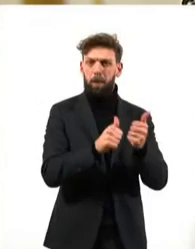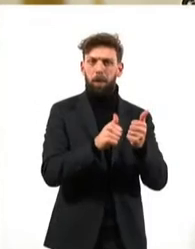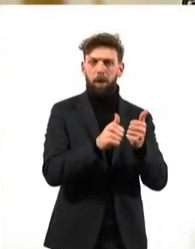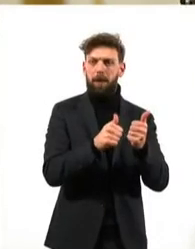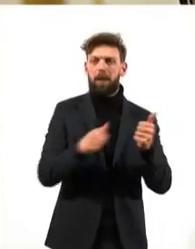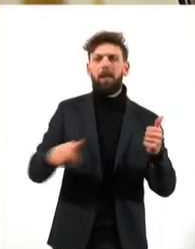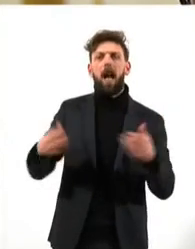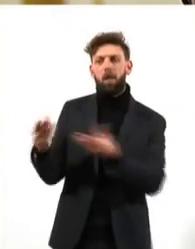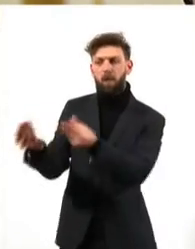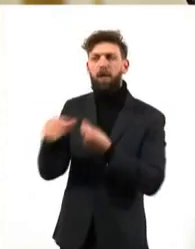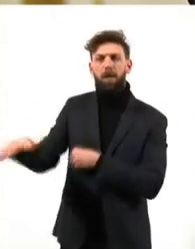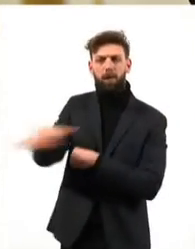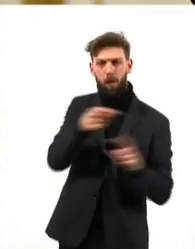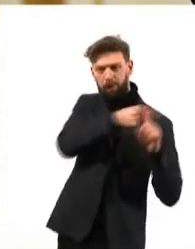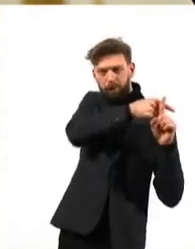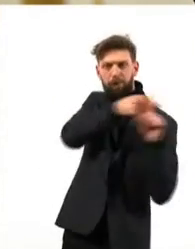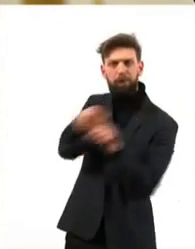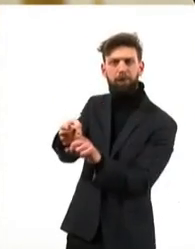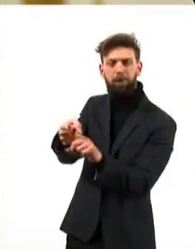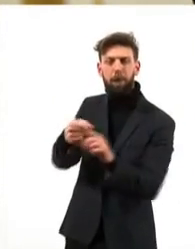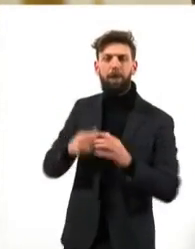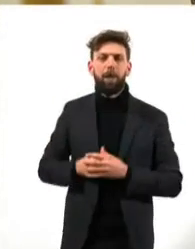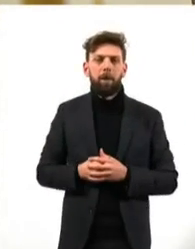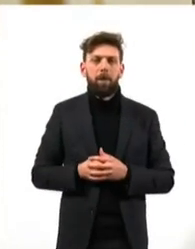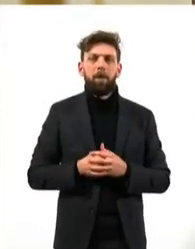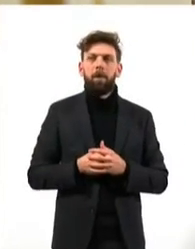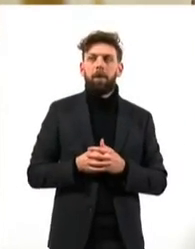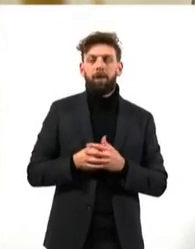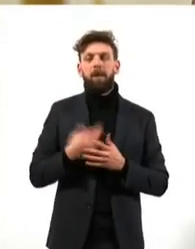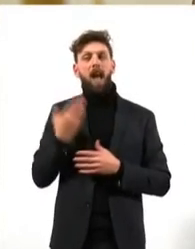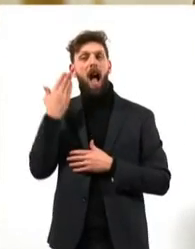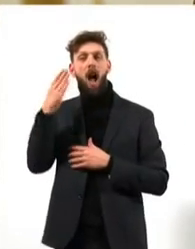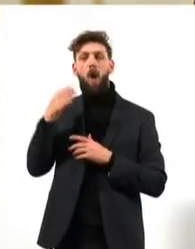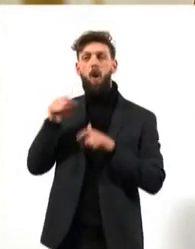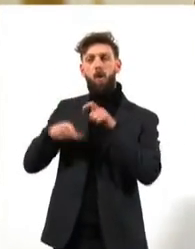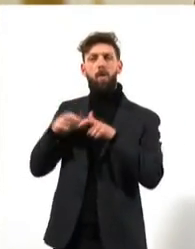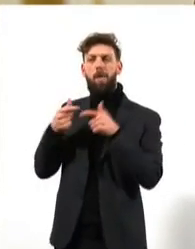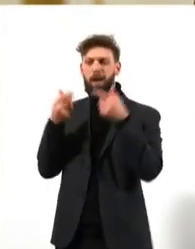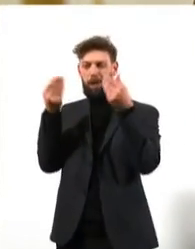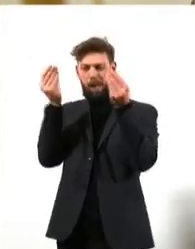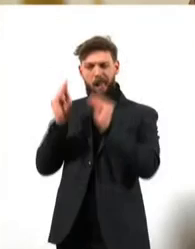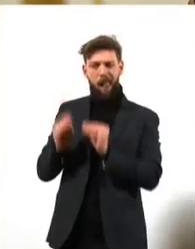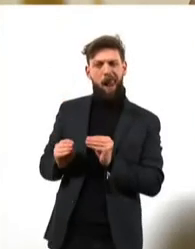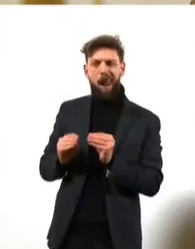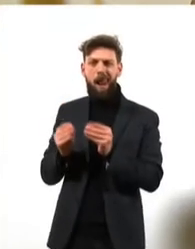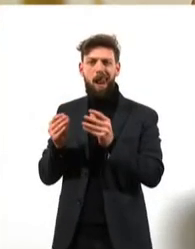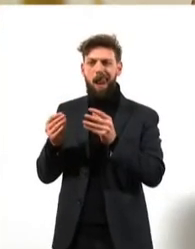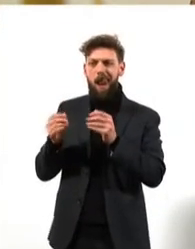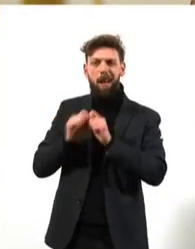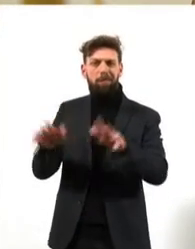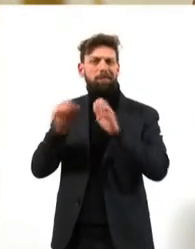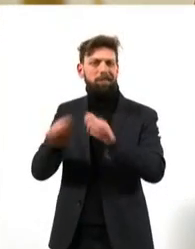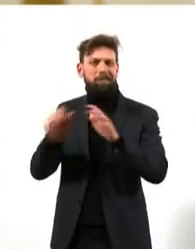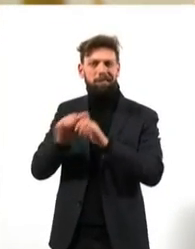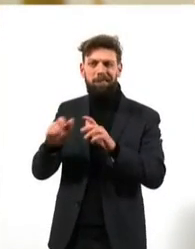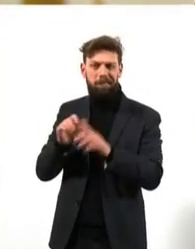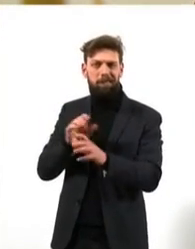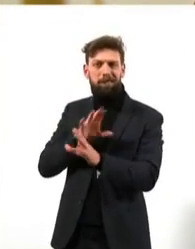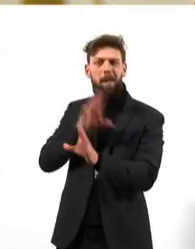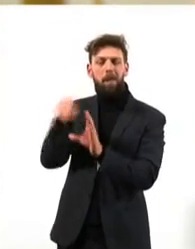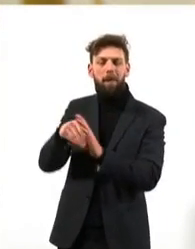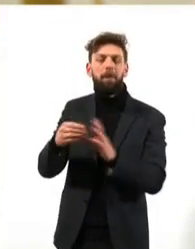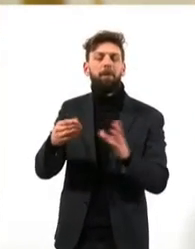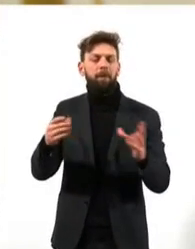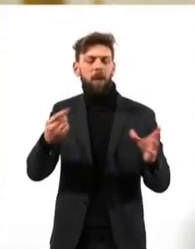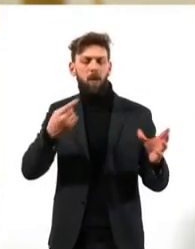population. Par le biais justement, parfois même d'autres influenceurs, du coup, ou créateurs de contenu. Et nous, très